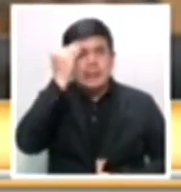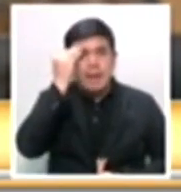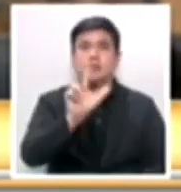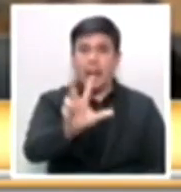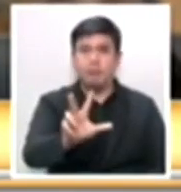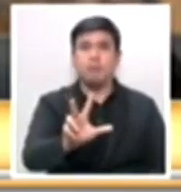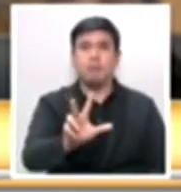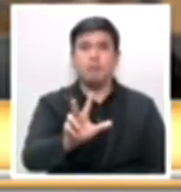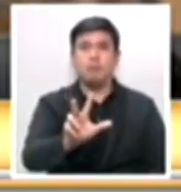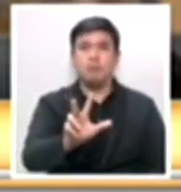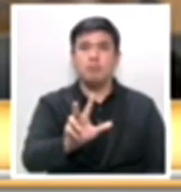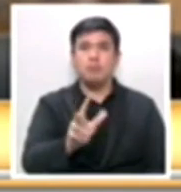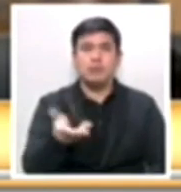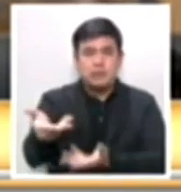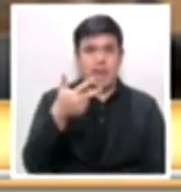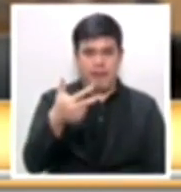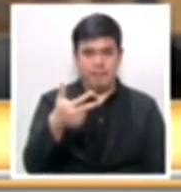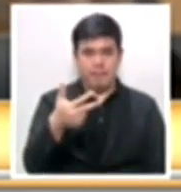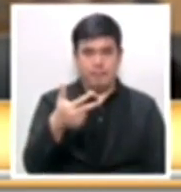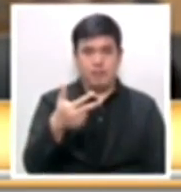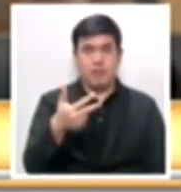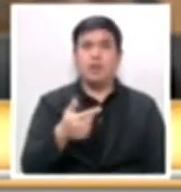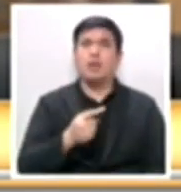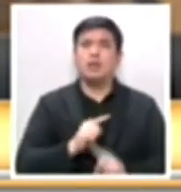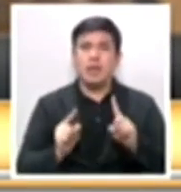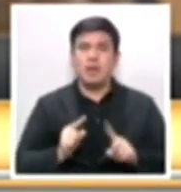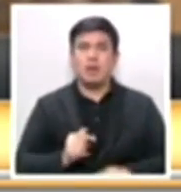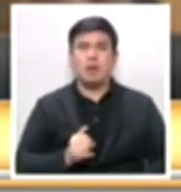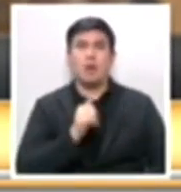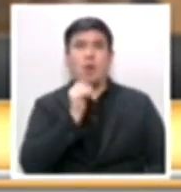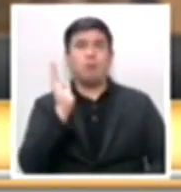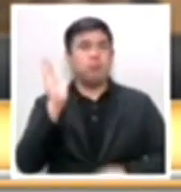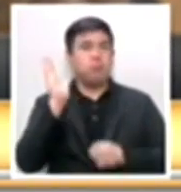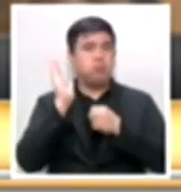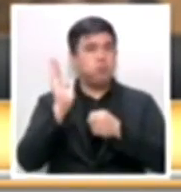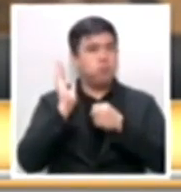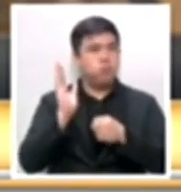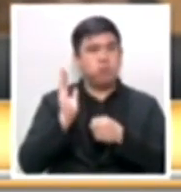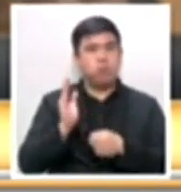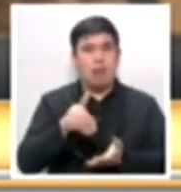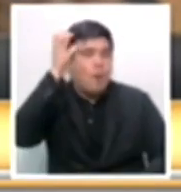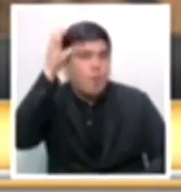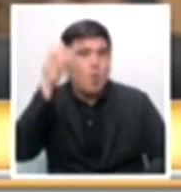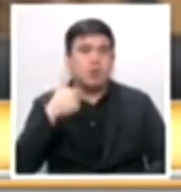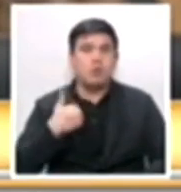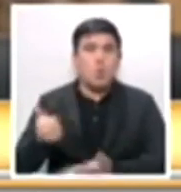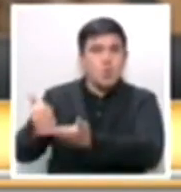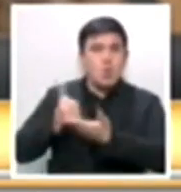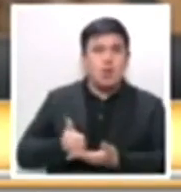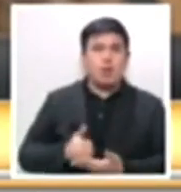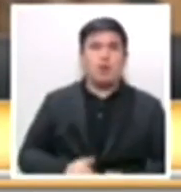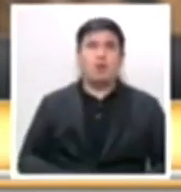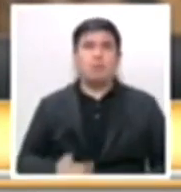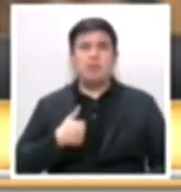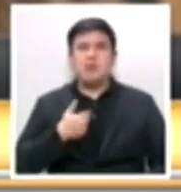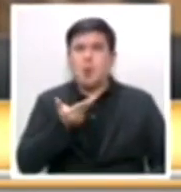ครั้งซึ่งไม่ได้ถูกรับเชิญทั้ง3ครั้งแน่นอนการเข้าไปเวทีรับฟังความคิดเห็นถูกไล่ออกมาชาวบ้านถึงกับต้องก้มกรา